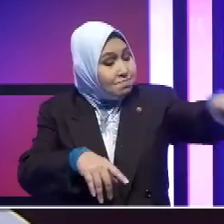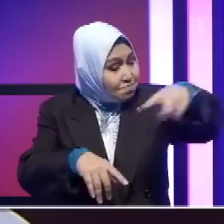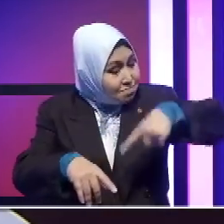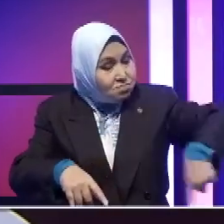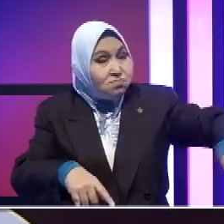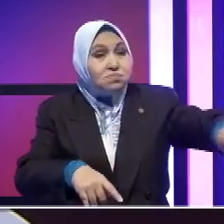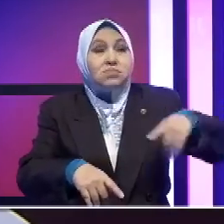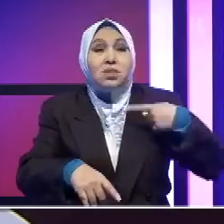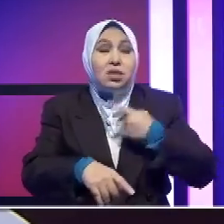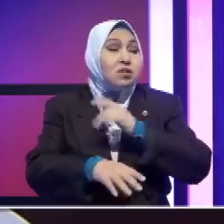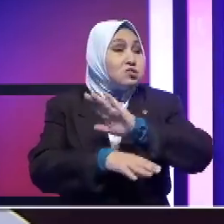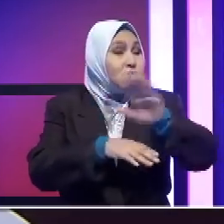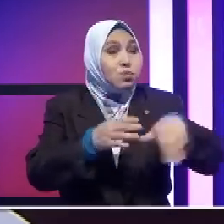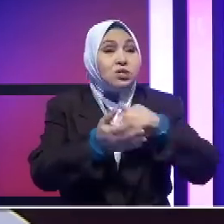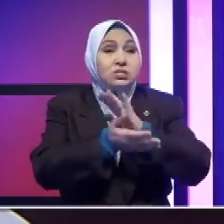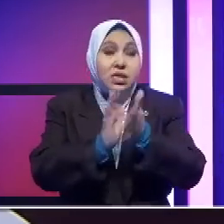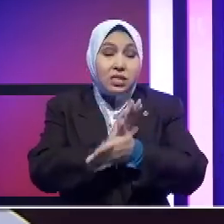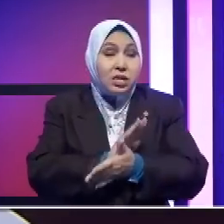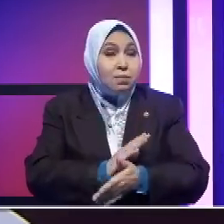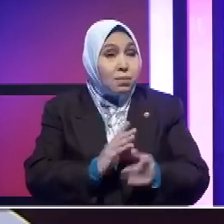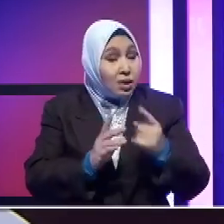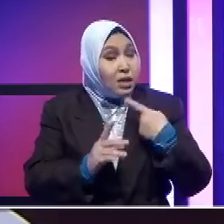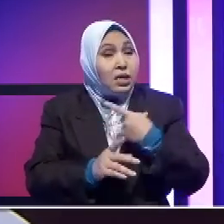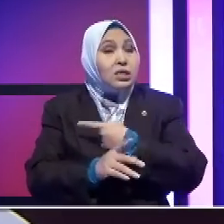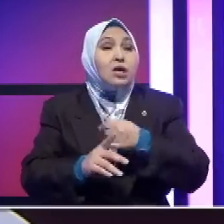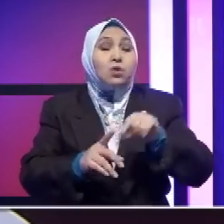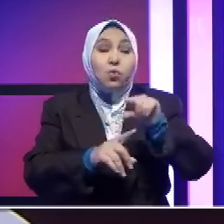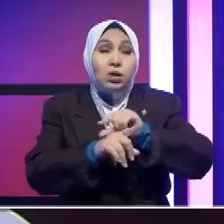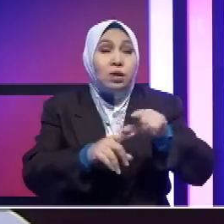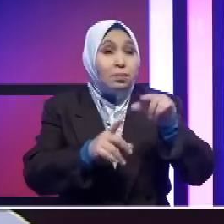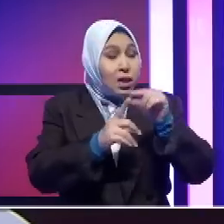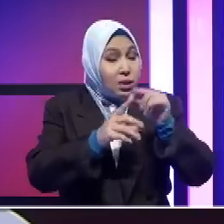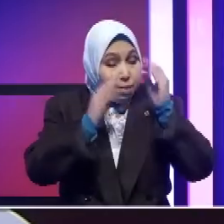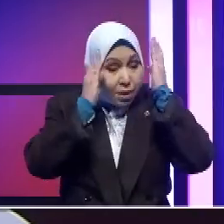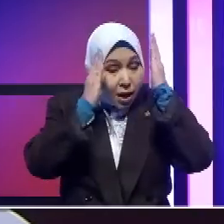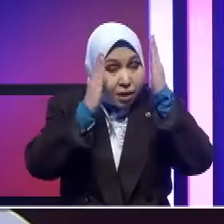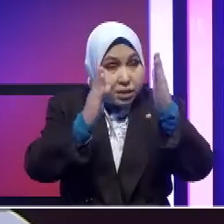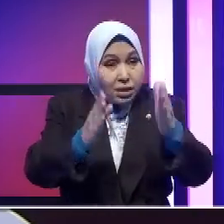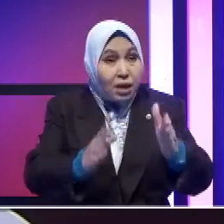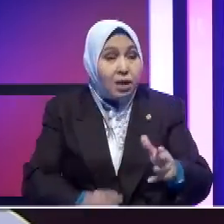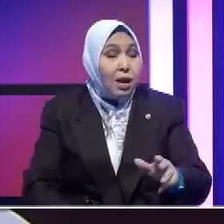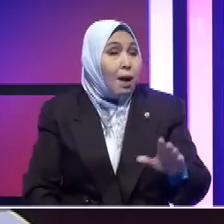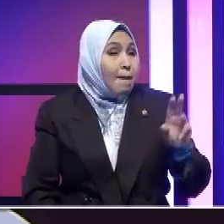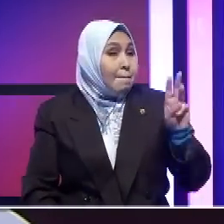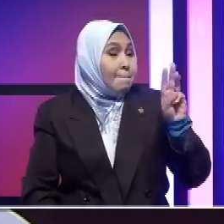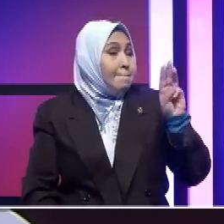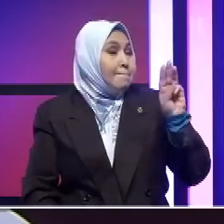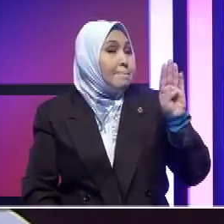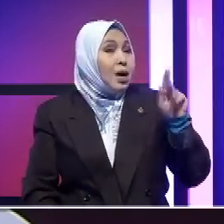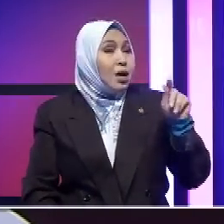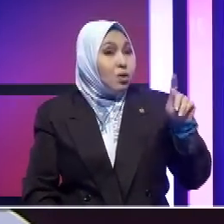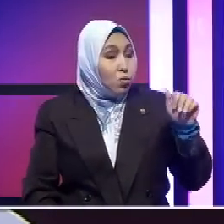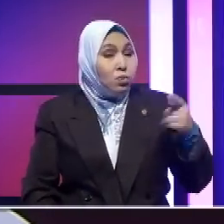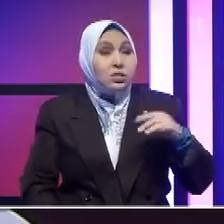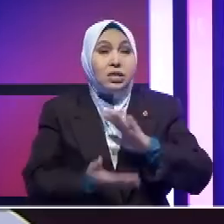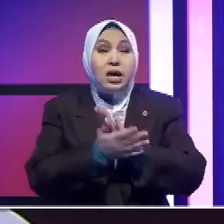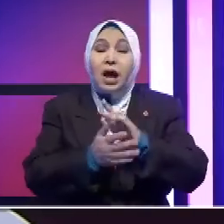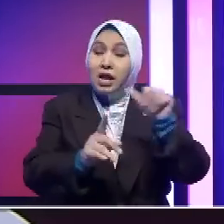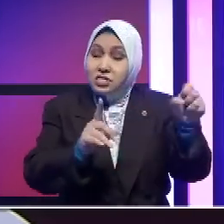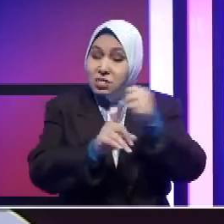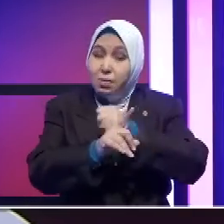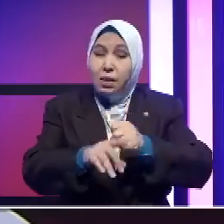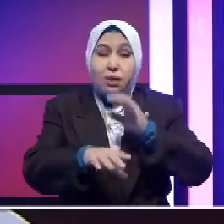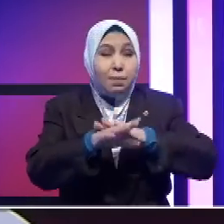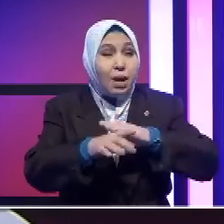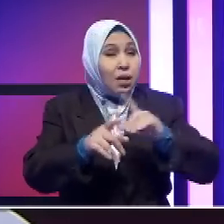kita semua. Jadi bila kita guna perkataan, kita beri perhatian pada perkataan ba'du itu, Ustaz, ya. Sebenarnya azab itu akan datang semua kepada